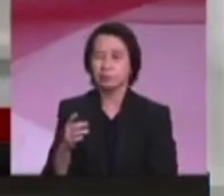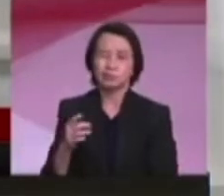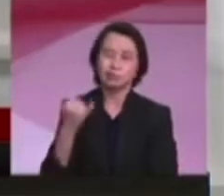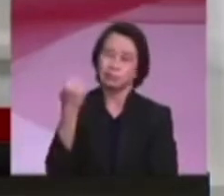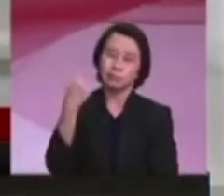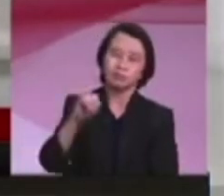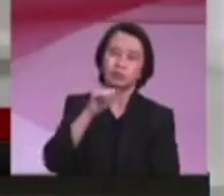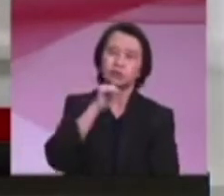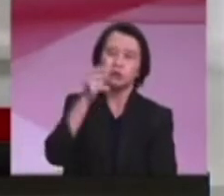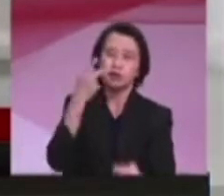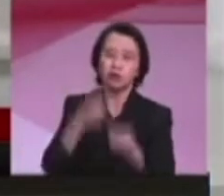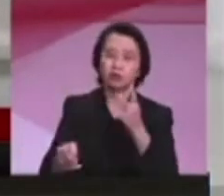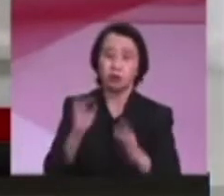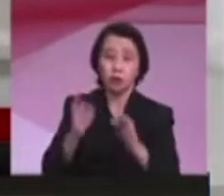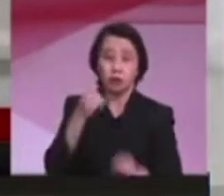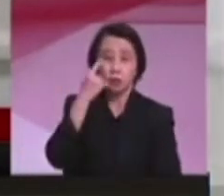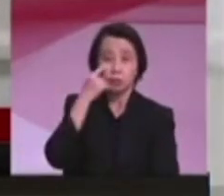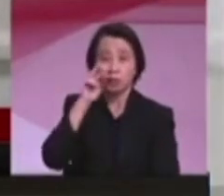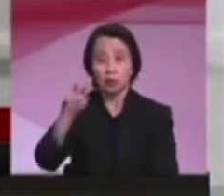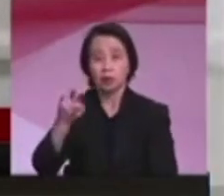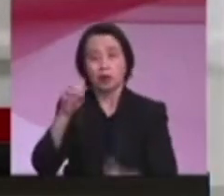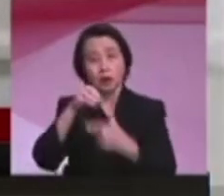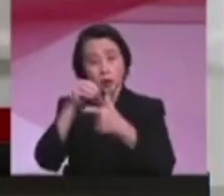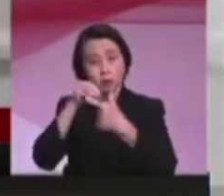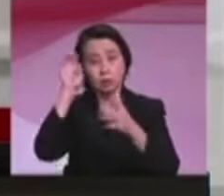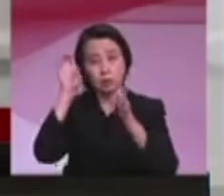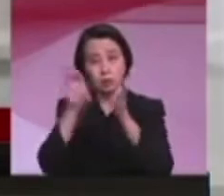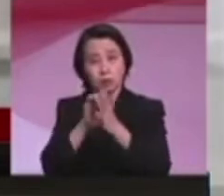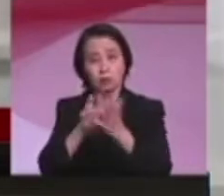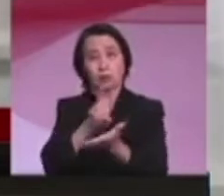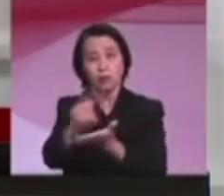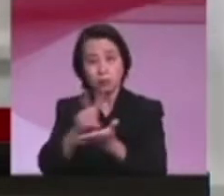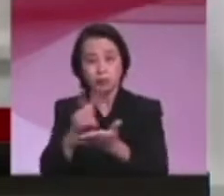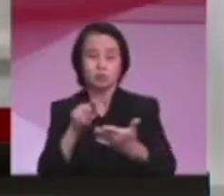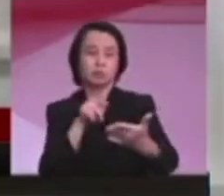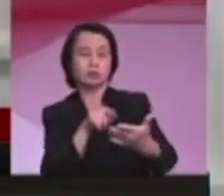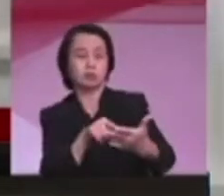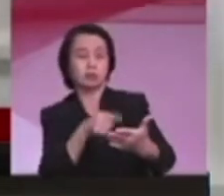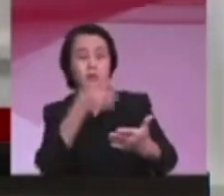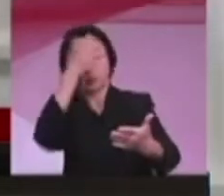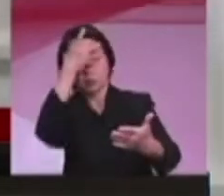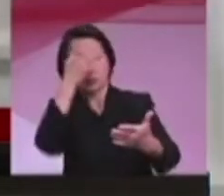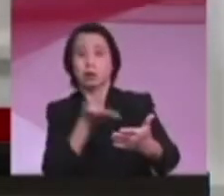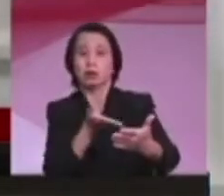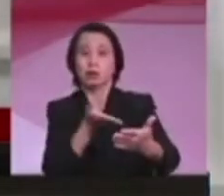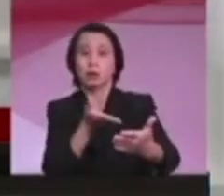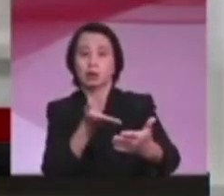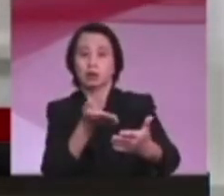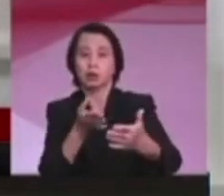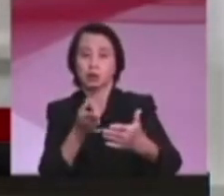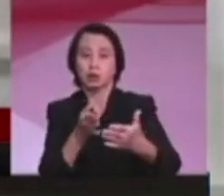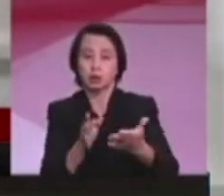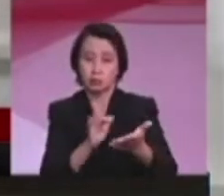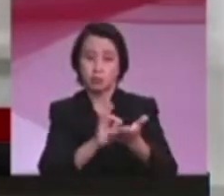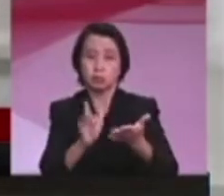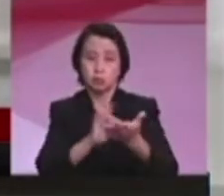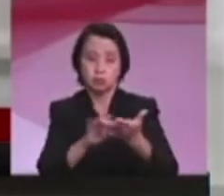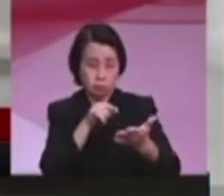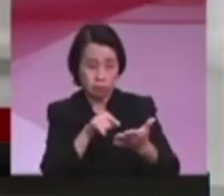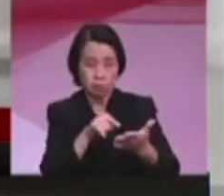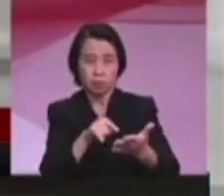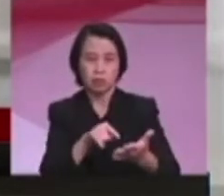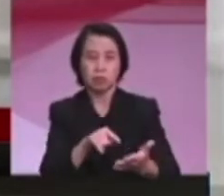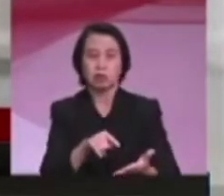lah. Kalau kita tengok gambar-gambar di dalam video ada yang dikeluarkan di bawah dalam media sosial. Jadi